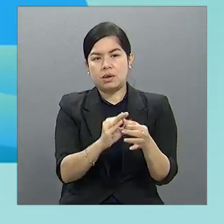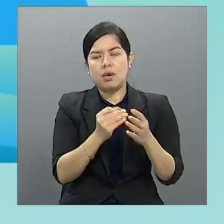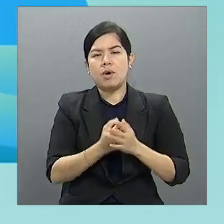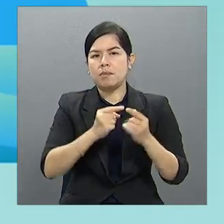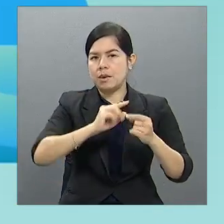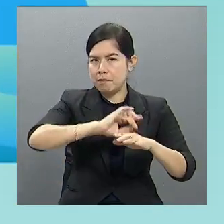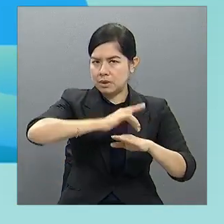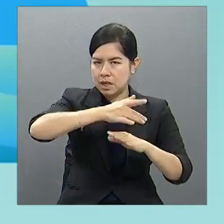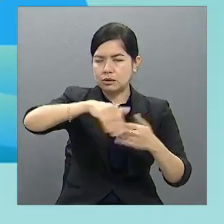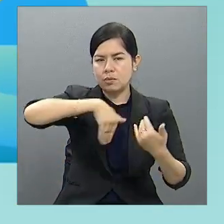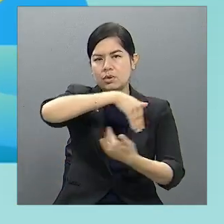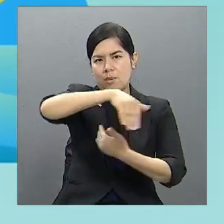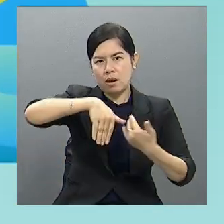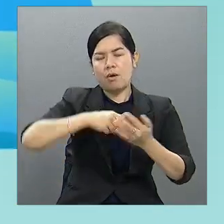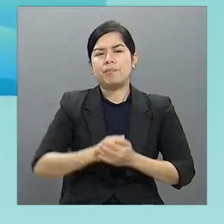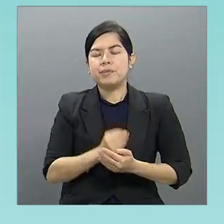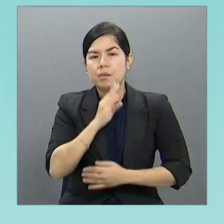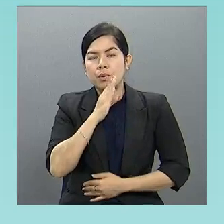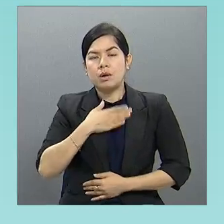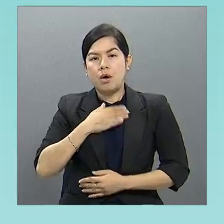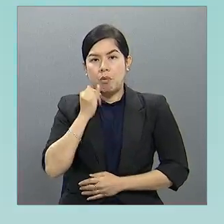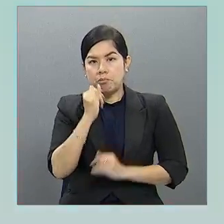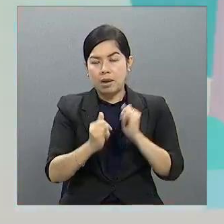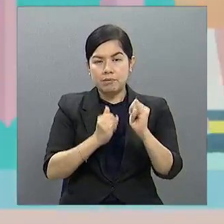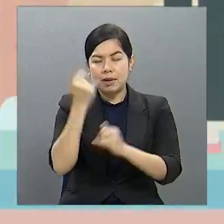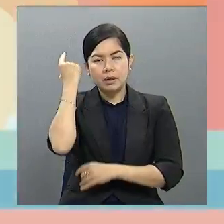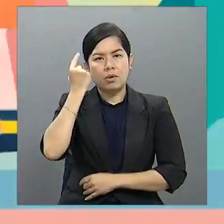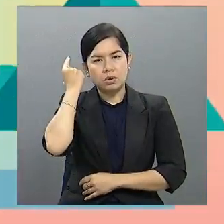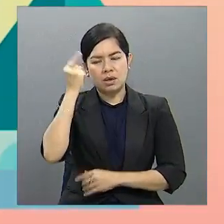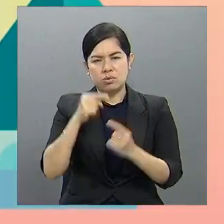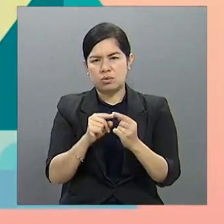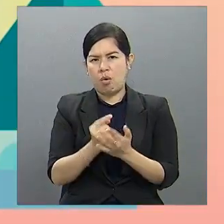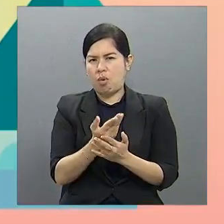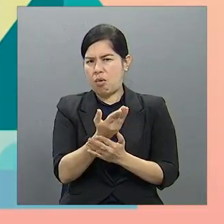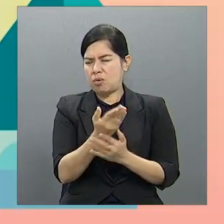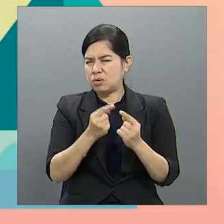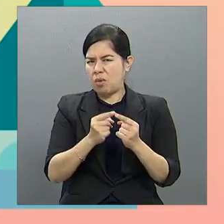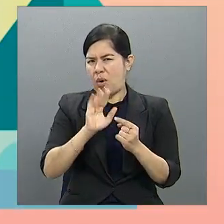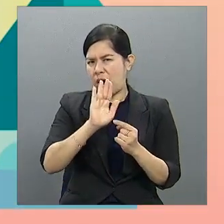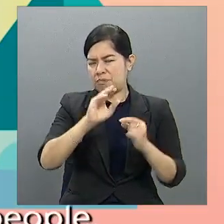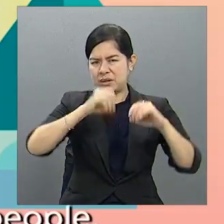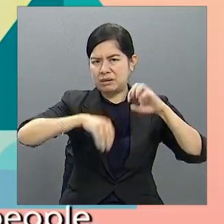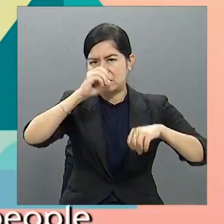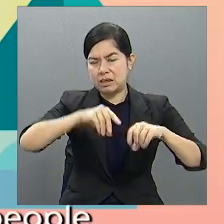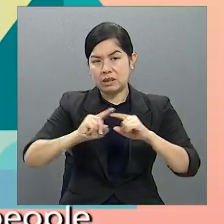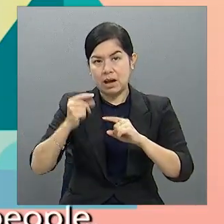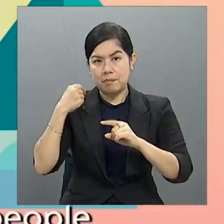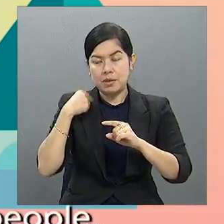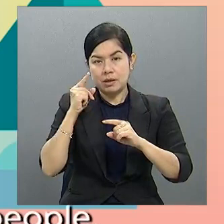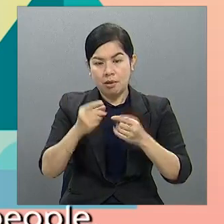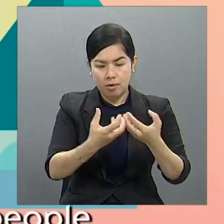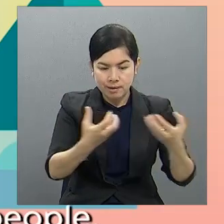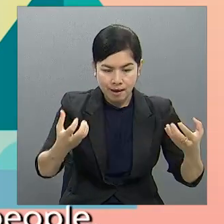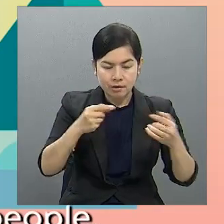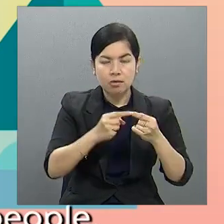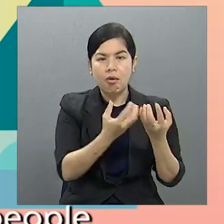คือถ้าไปในพื้นที่ท่องเที่ยวอย่าทิ้งขยะในแหล่งท่องเที่ยวครับแยกขยะก่อนทิ้งรักษาทรัพย์สินของแหล่งท่องเที่ยวแสดง